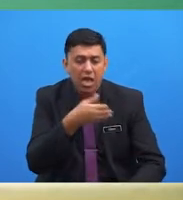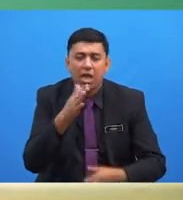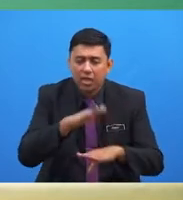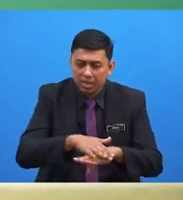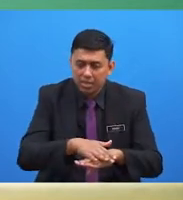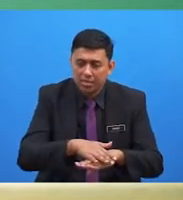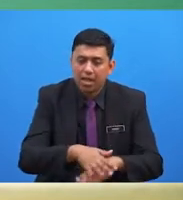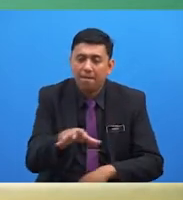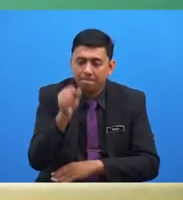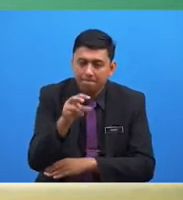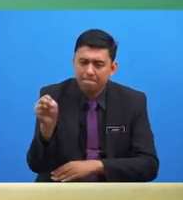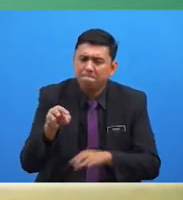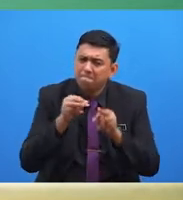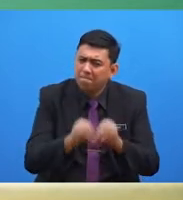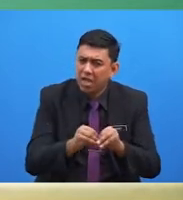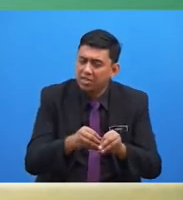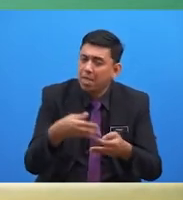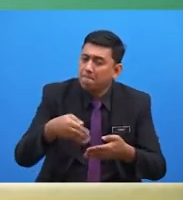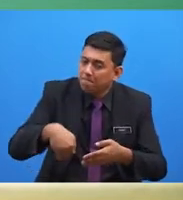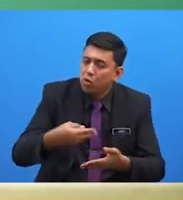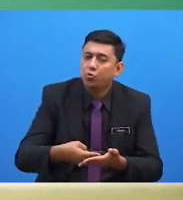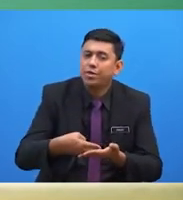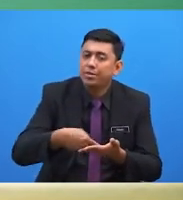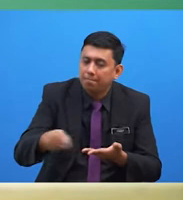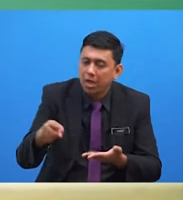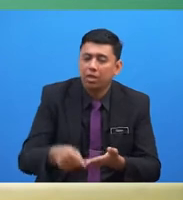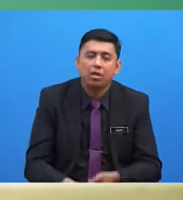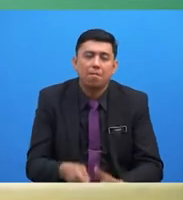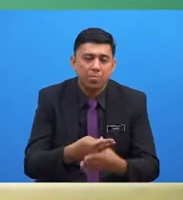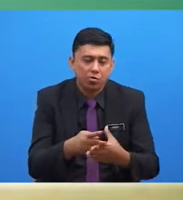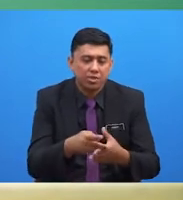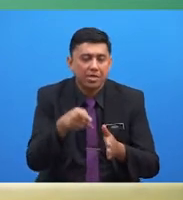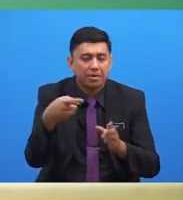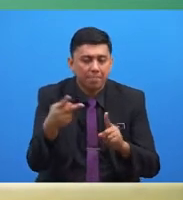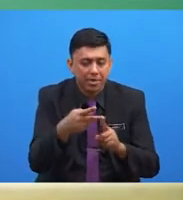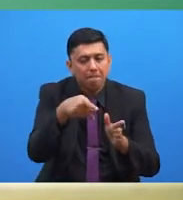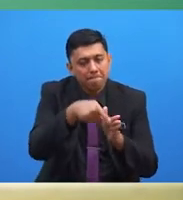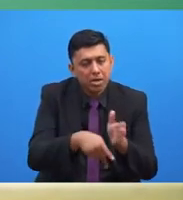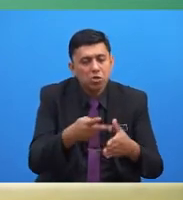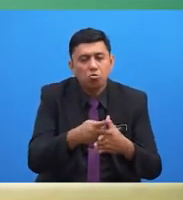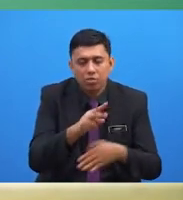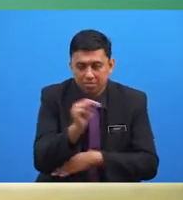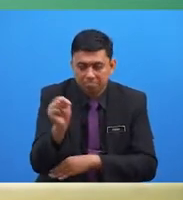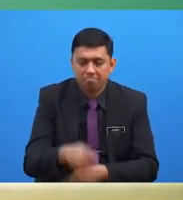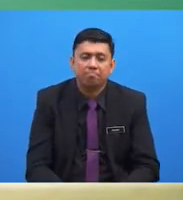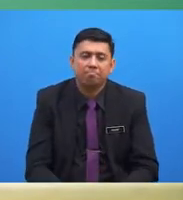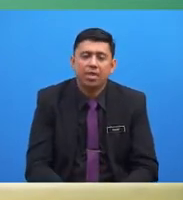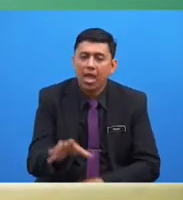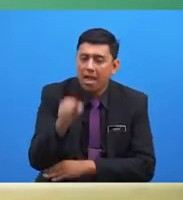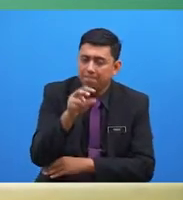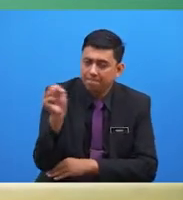ianya masih belum dibayar oleh perkongsi kepada perkongsian. Untuk butiran